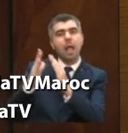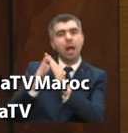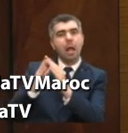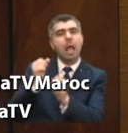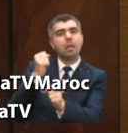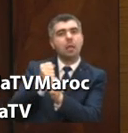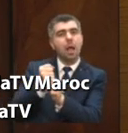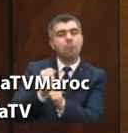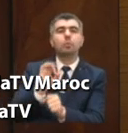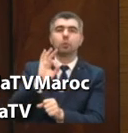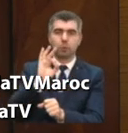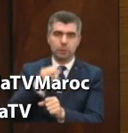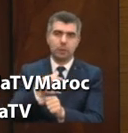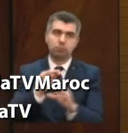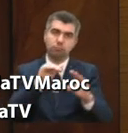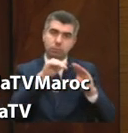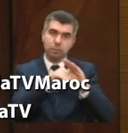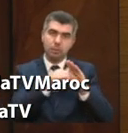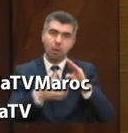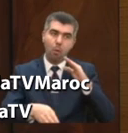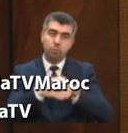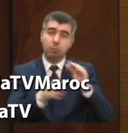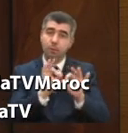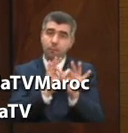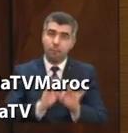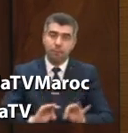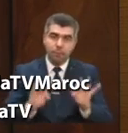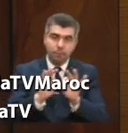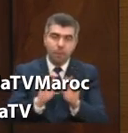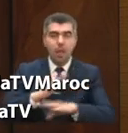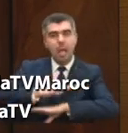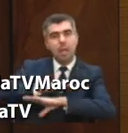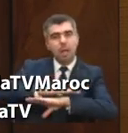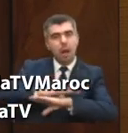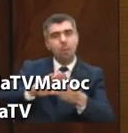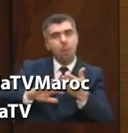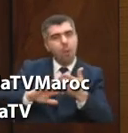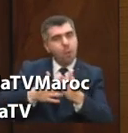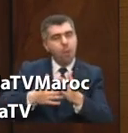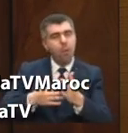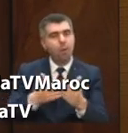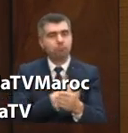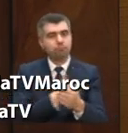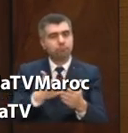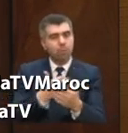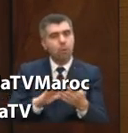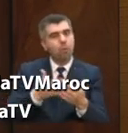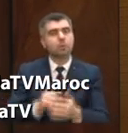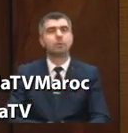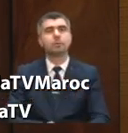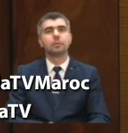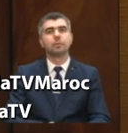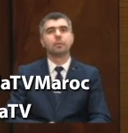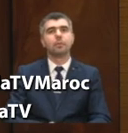للتخفيف من حدة الاكتظاظ بمقرات العمل والسهر على احترام جميع شروط الصحة والسلامة داخل فضاءات العمل.